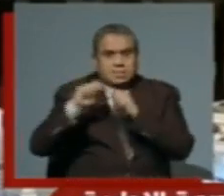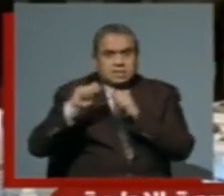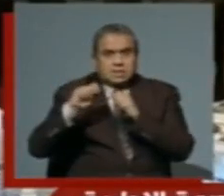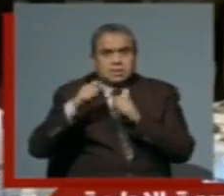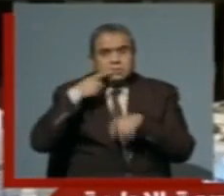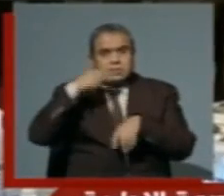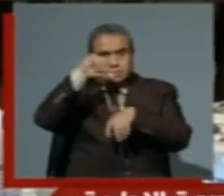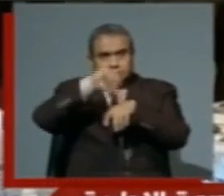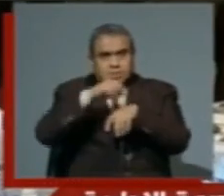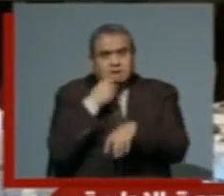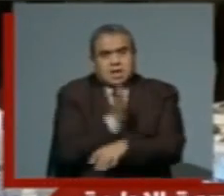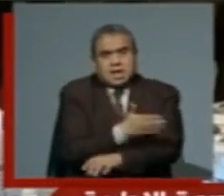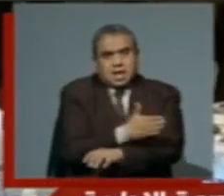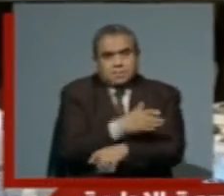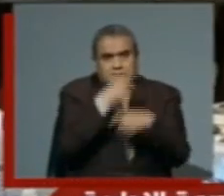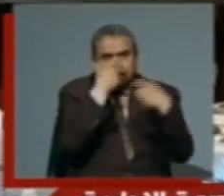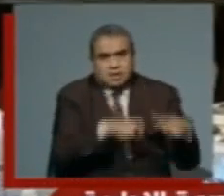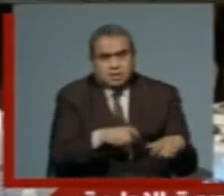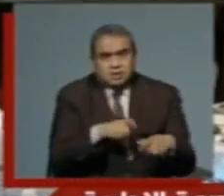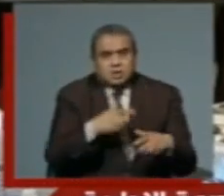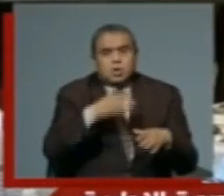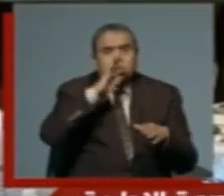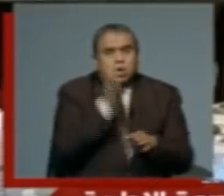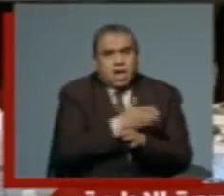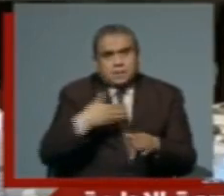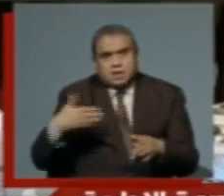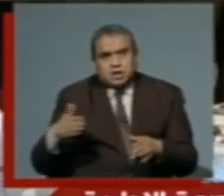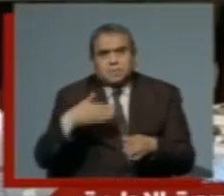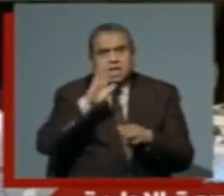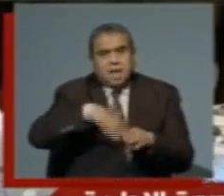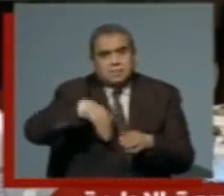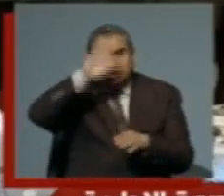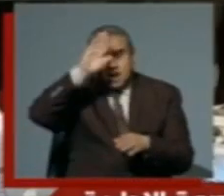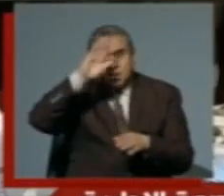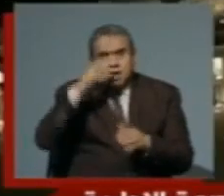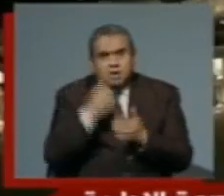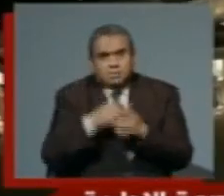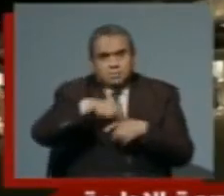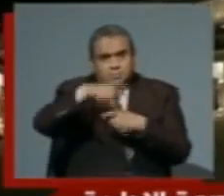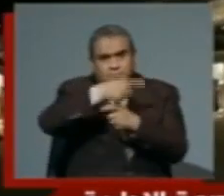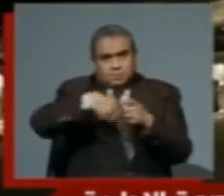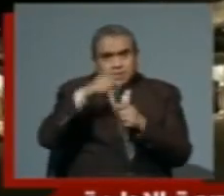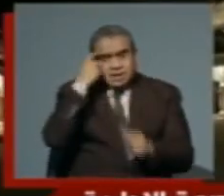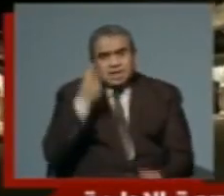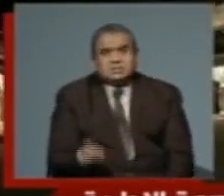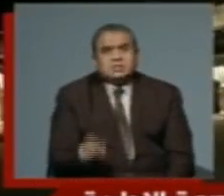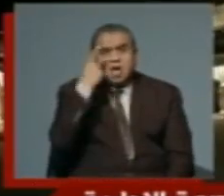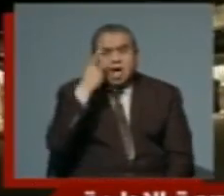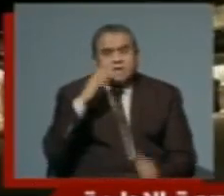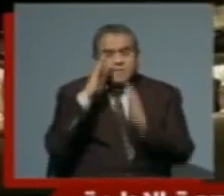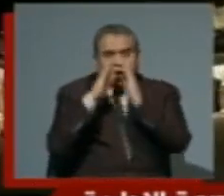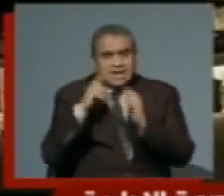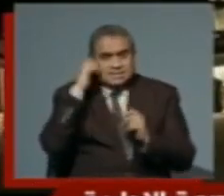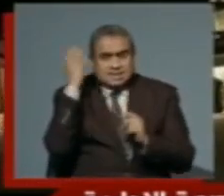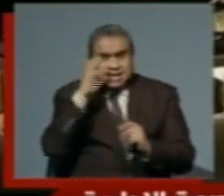الشرقي من جنب الغربي جنب الشمال في جنب المركز الثقافه الاسلامي 13